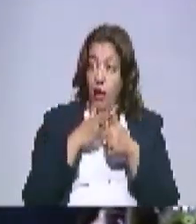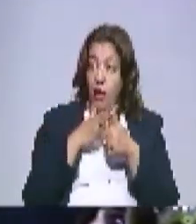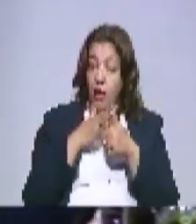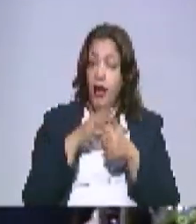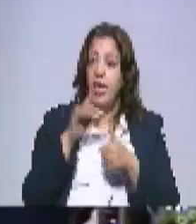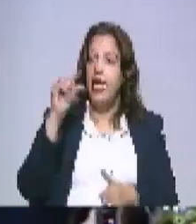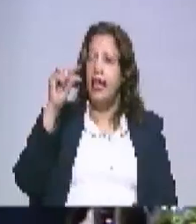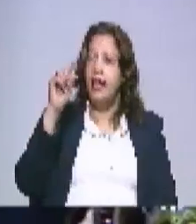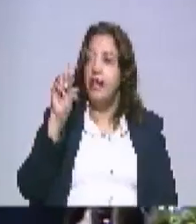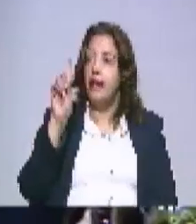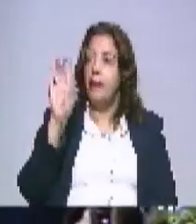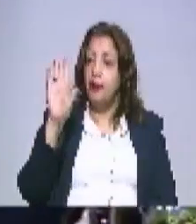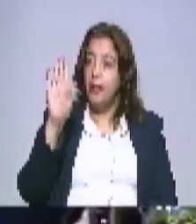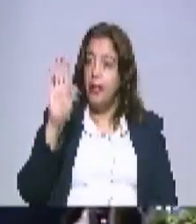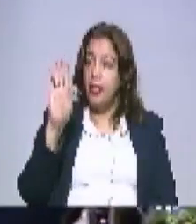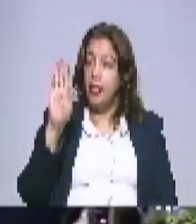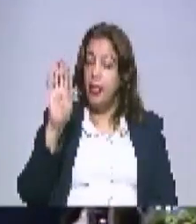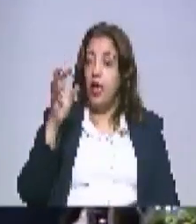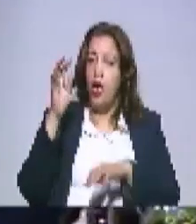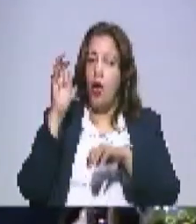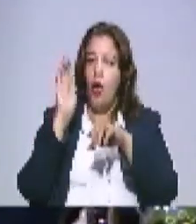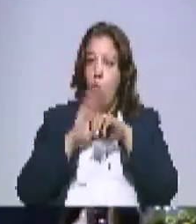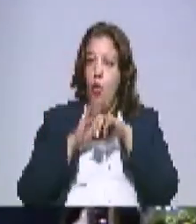دبس رمان.